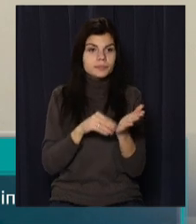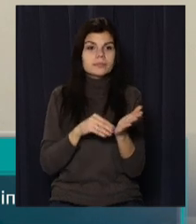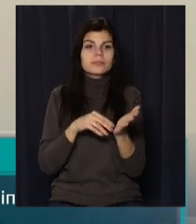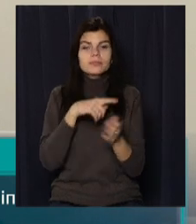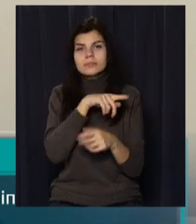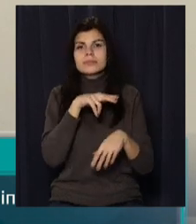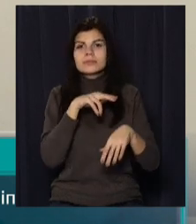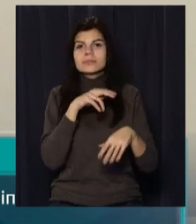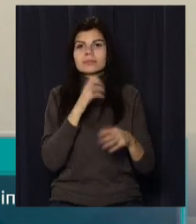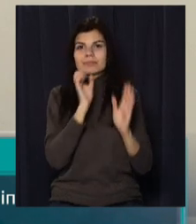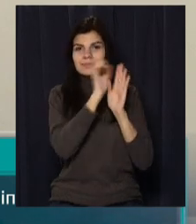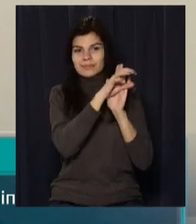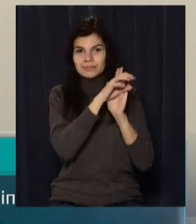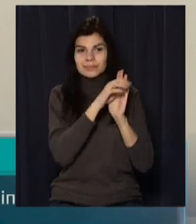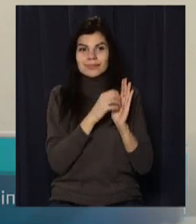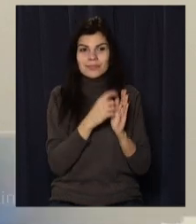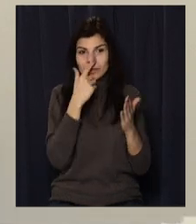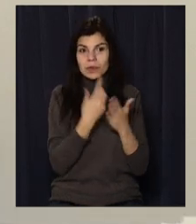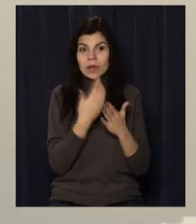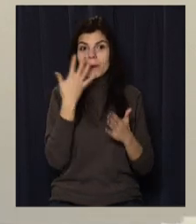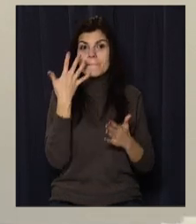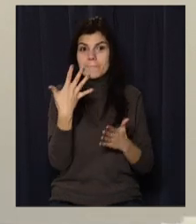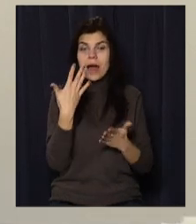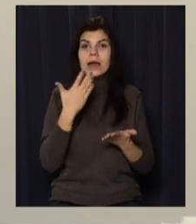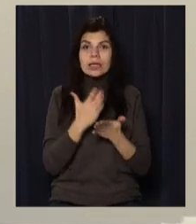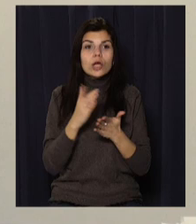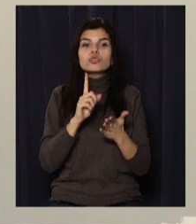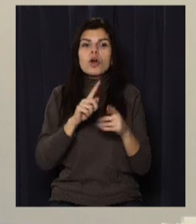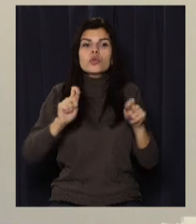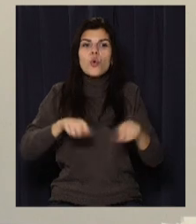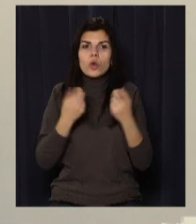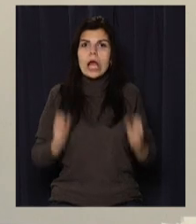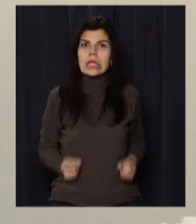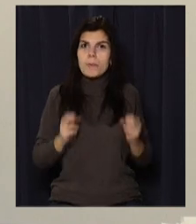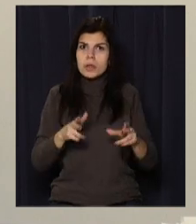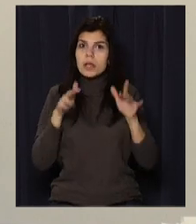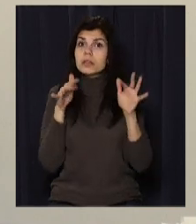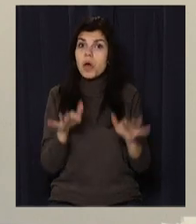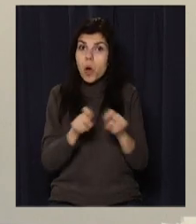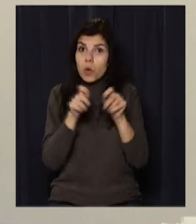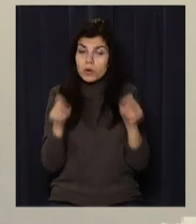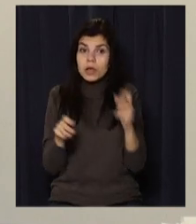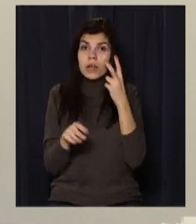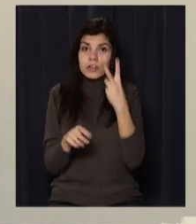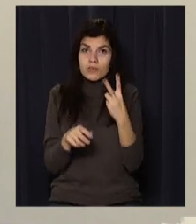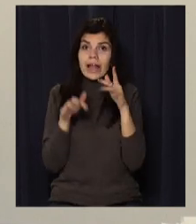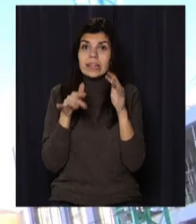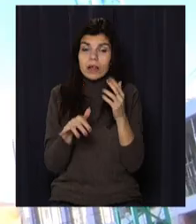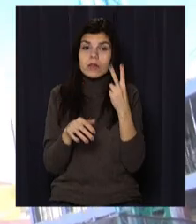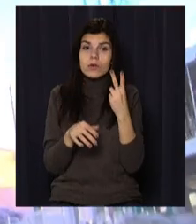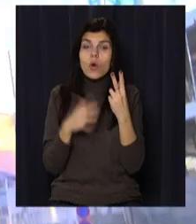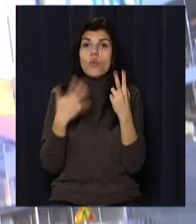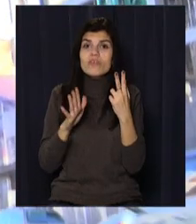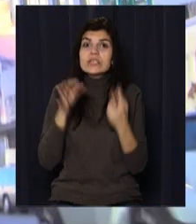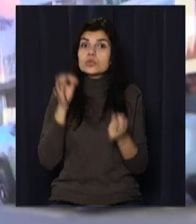органів приблизно 5 матеріалів, саме порушене кримінальне провадження. Вже 2 матеріали знаходяться в суді.